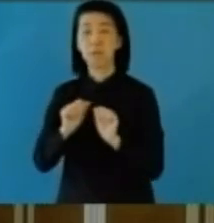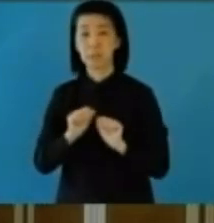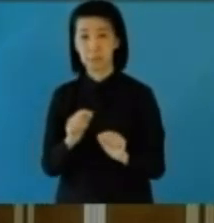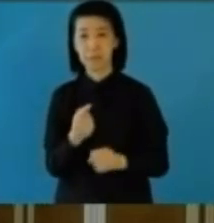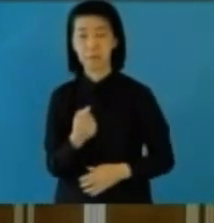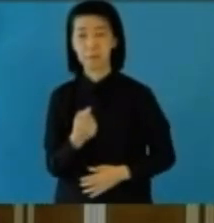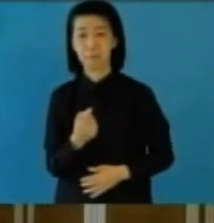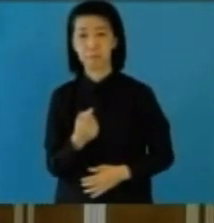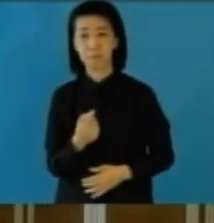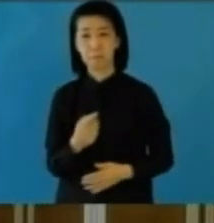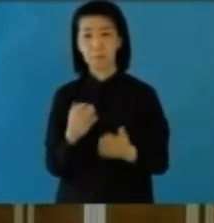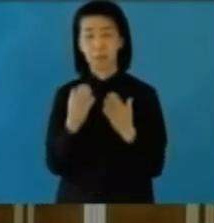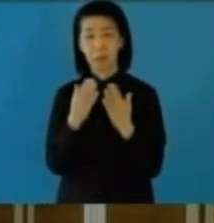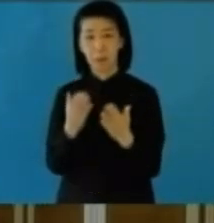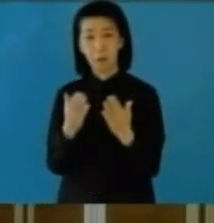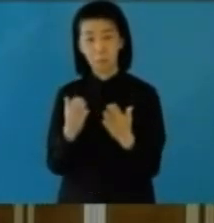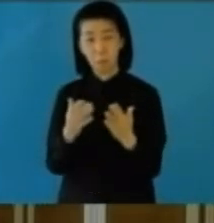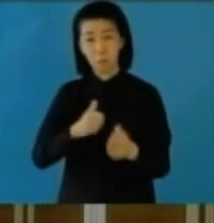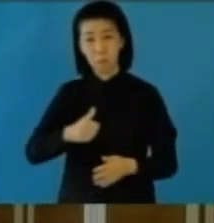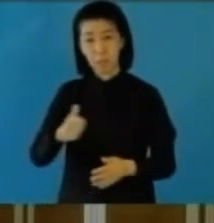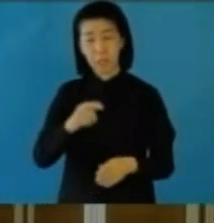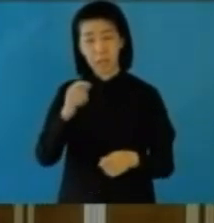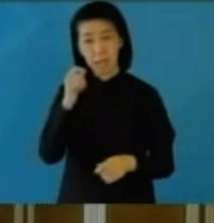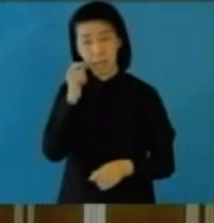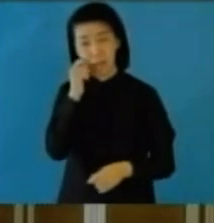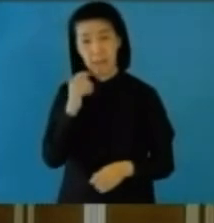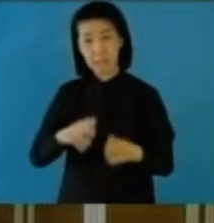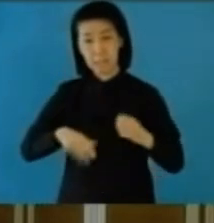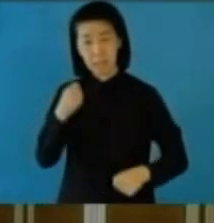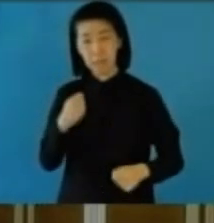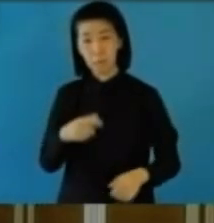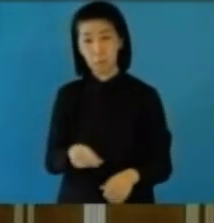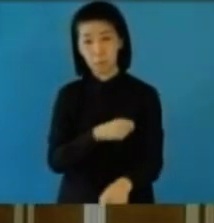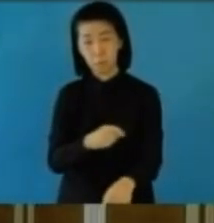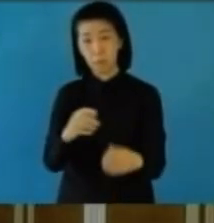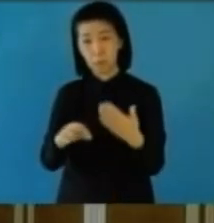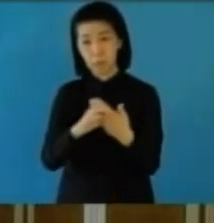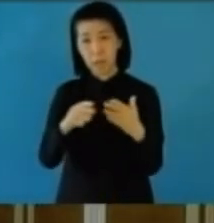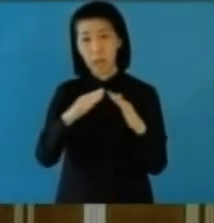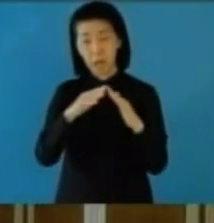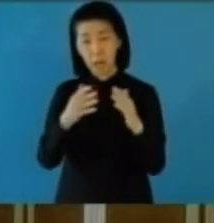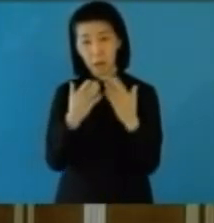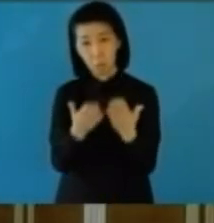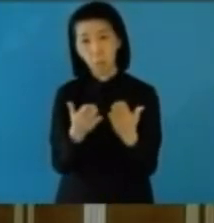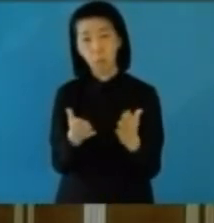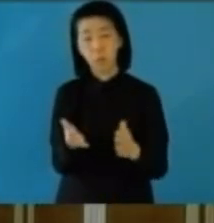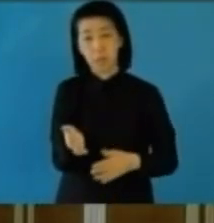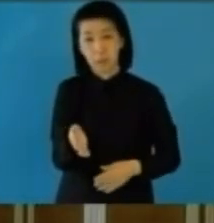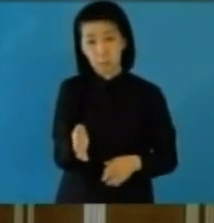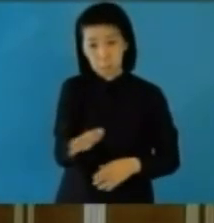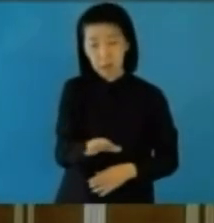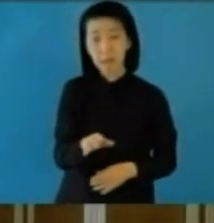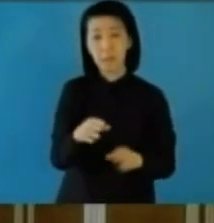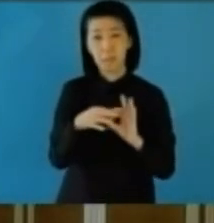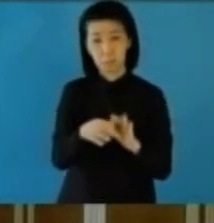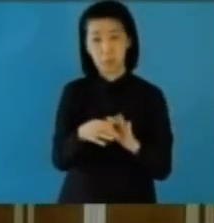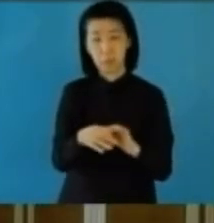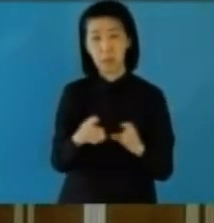不登校特例校の設置に向けた視察等についてでございます。不登校特例校については、本